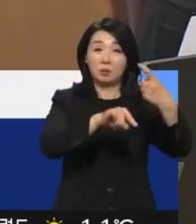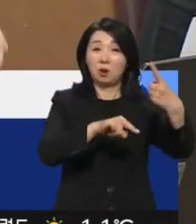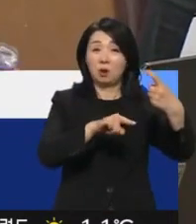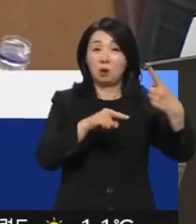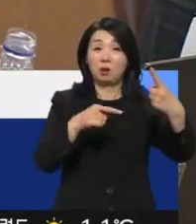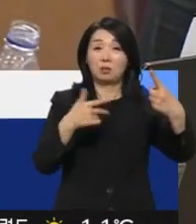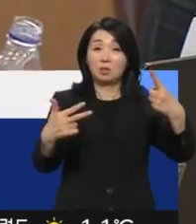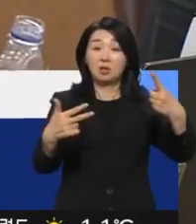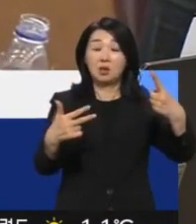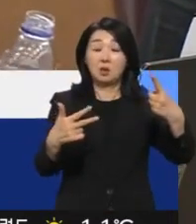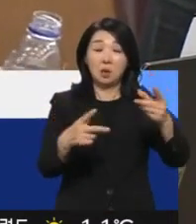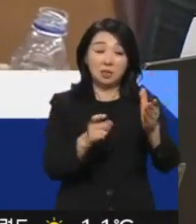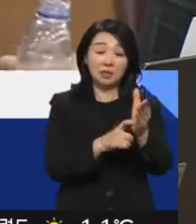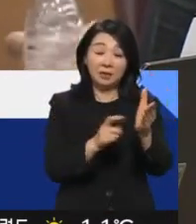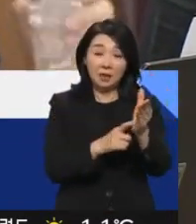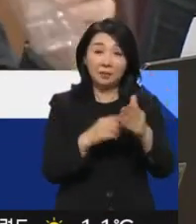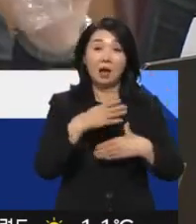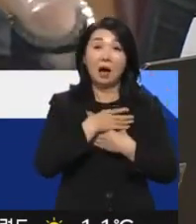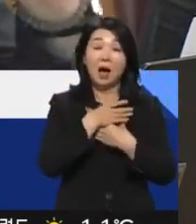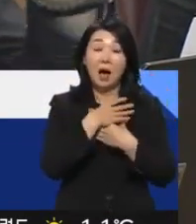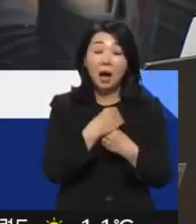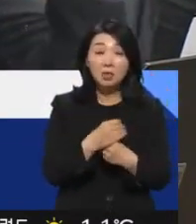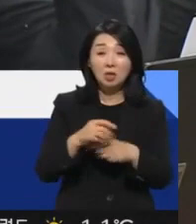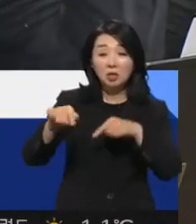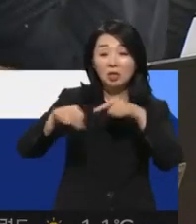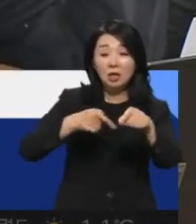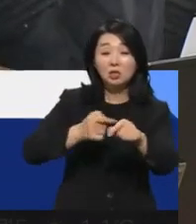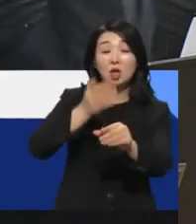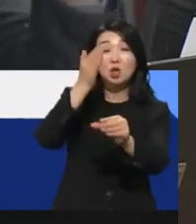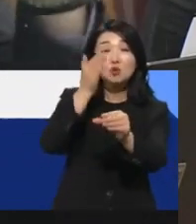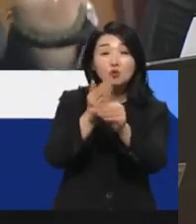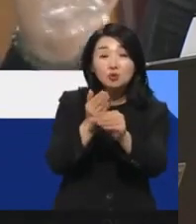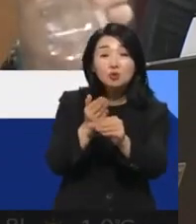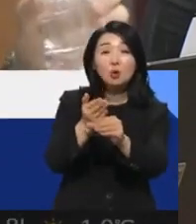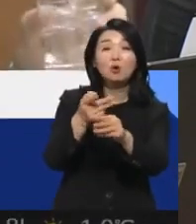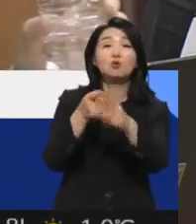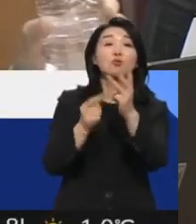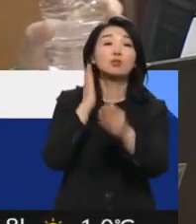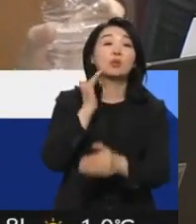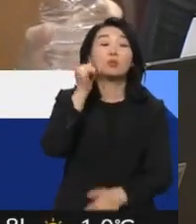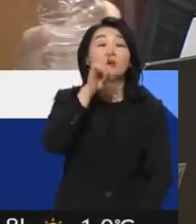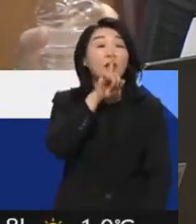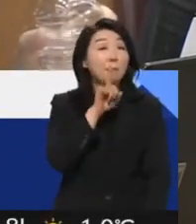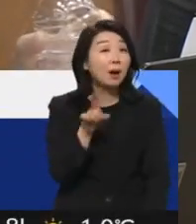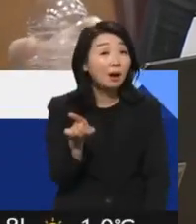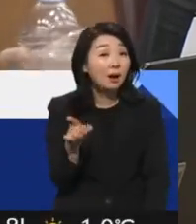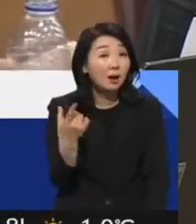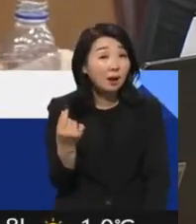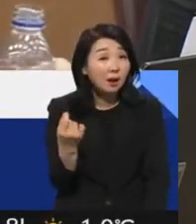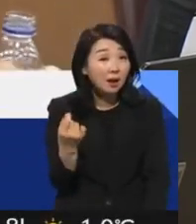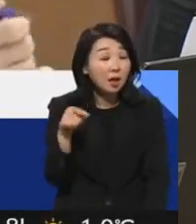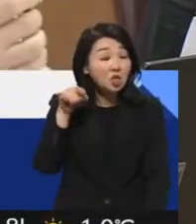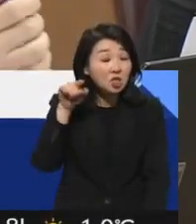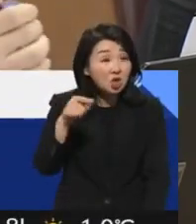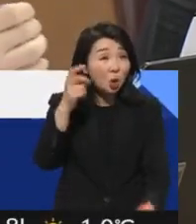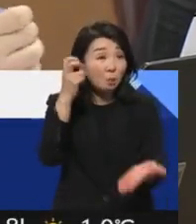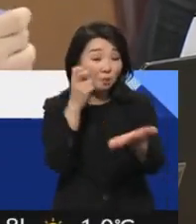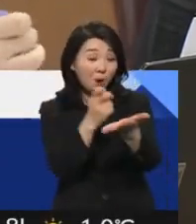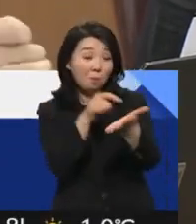날 재난과 안전의 컨트롤 타워는 자신이다 그렇게 말씀하신 것은 바로 이